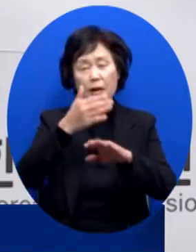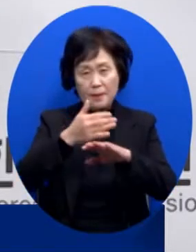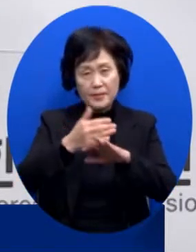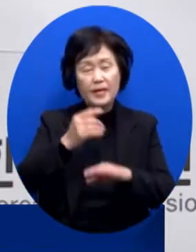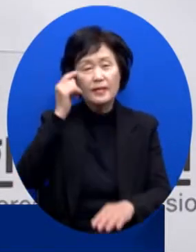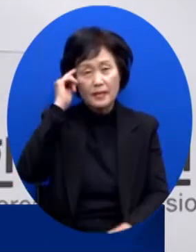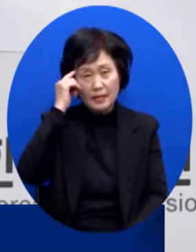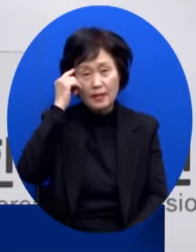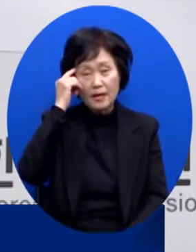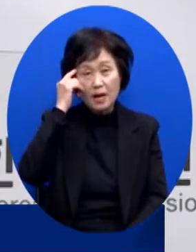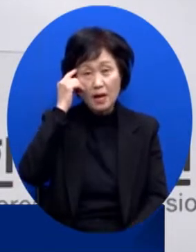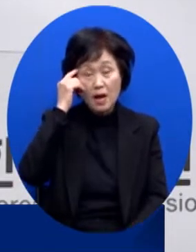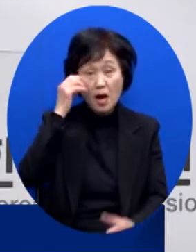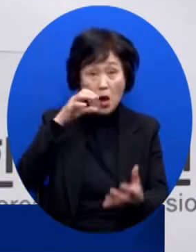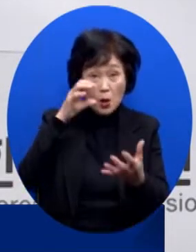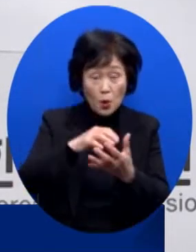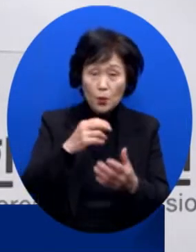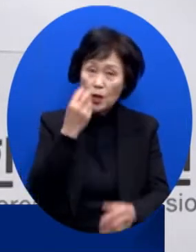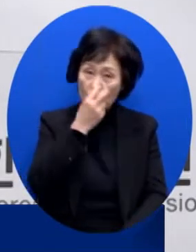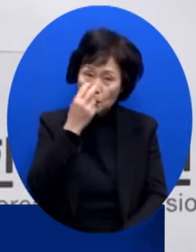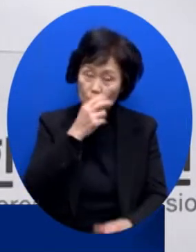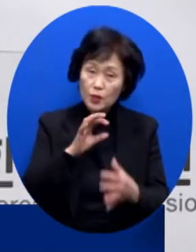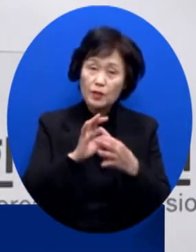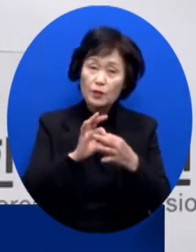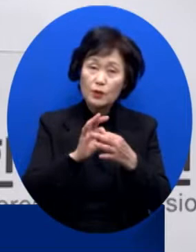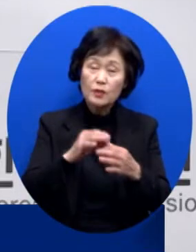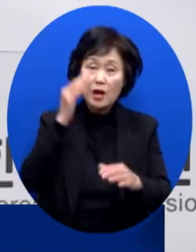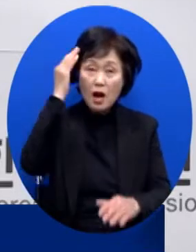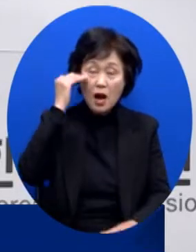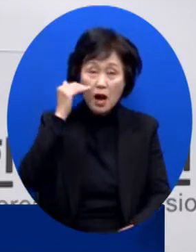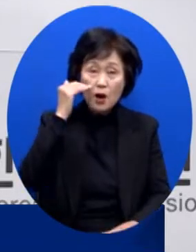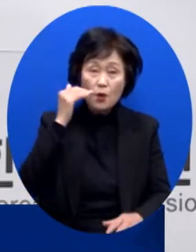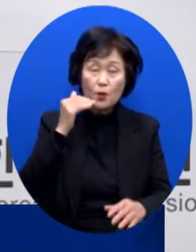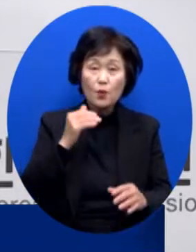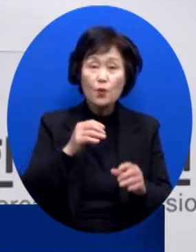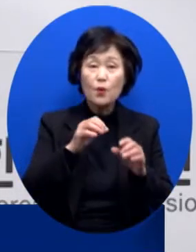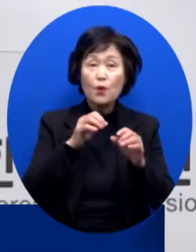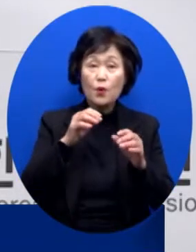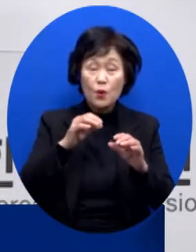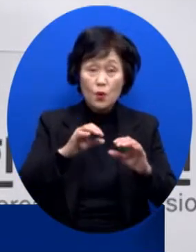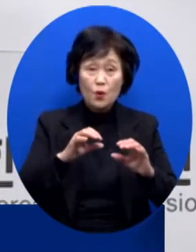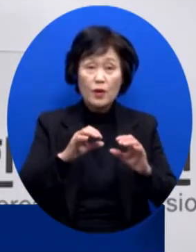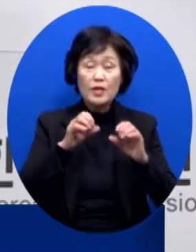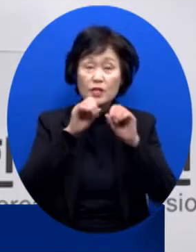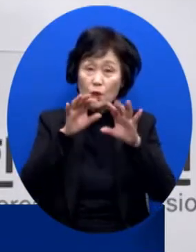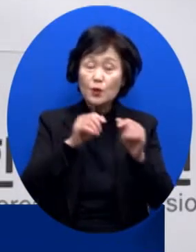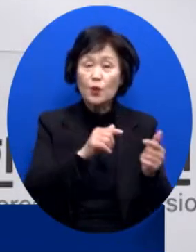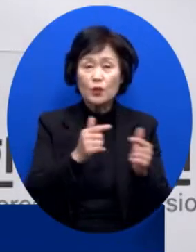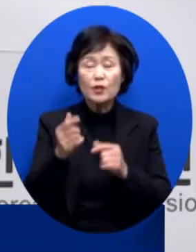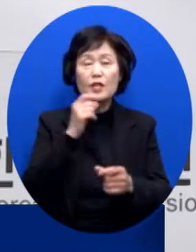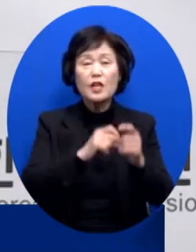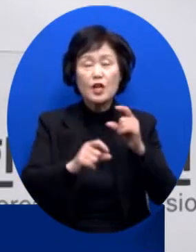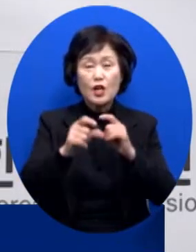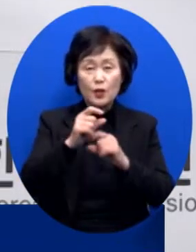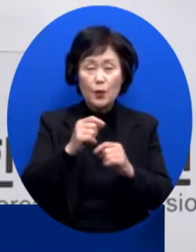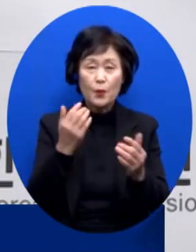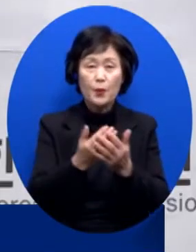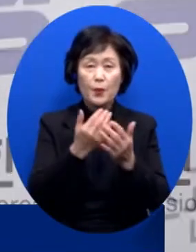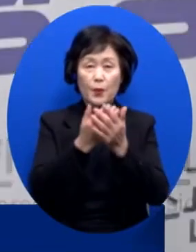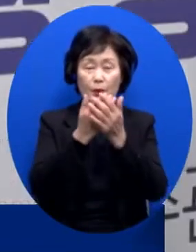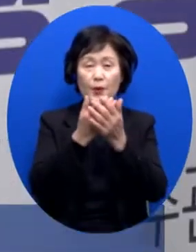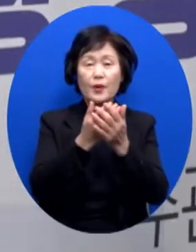합니다 통계 조사를 통해서 한국계 와 적도 건강한 성 결혼 아갈 수 있도록 인도의 주시리라